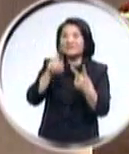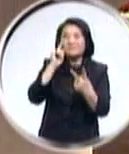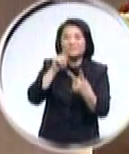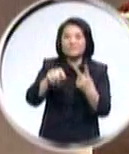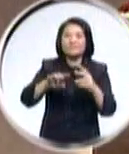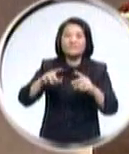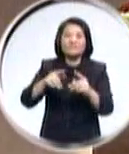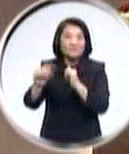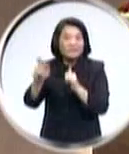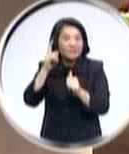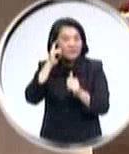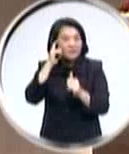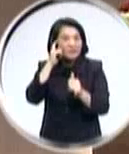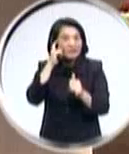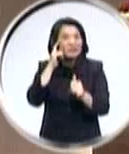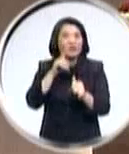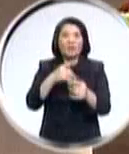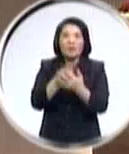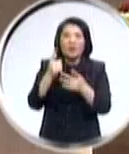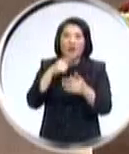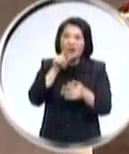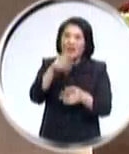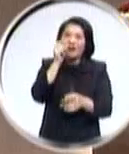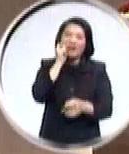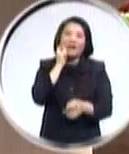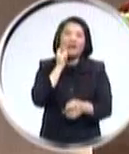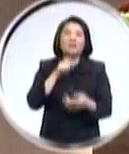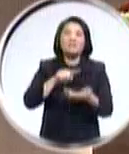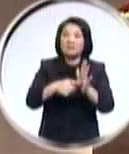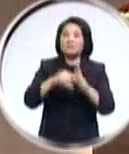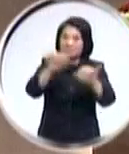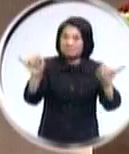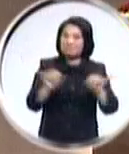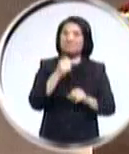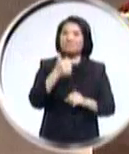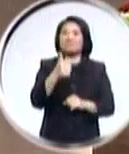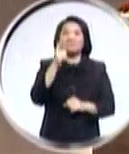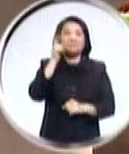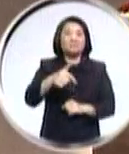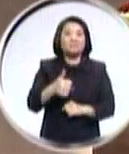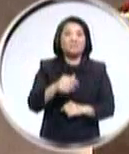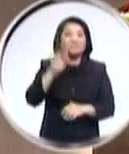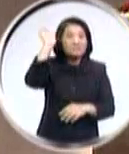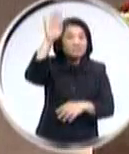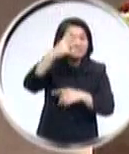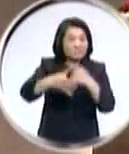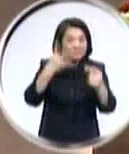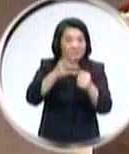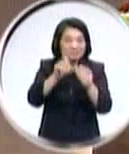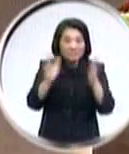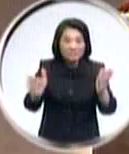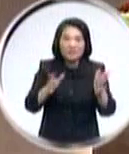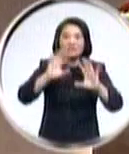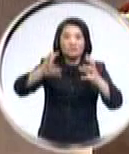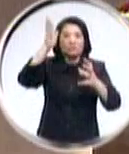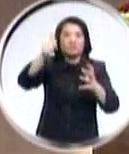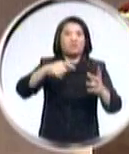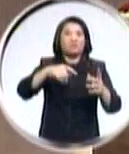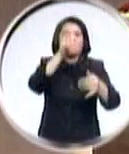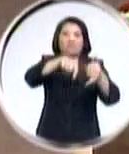也证明了女性是安定的力量。但是未来的四年要治理国家的是总统自